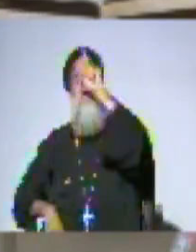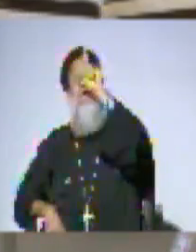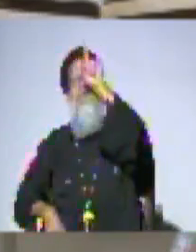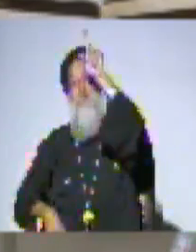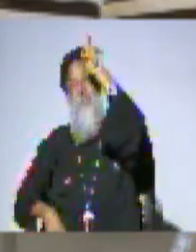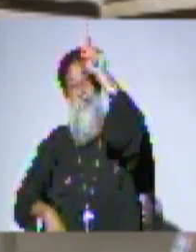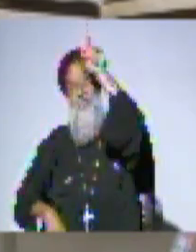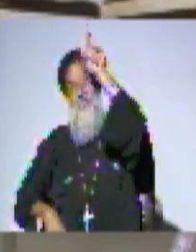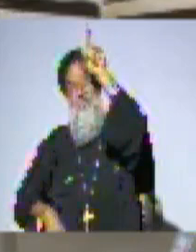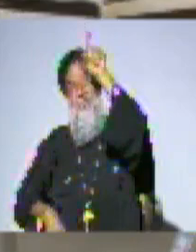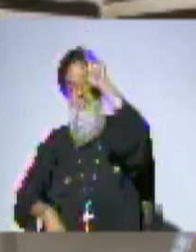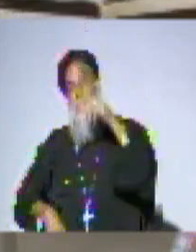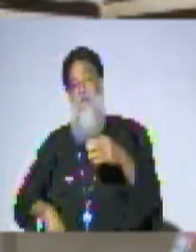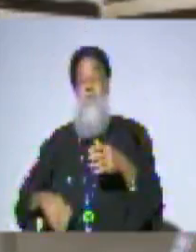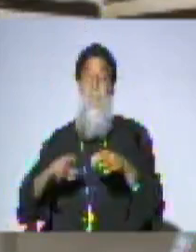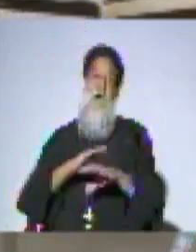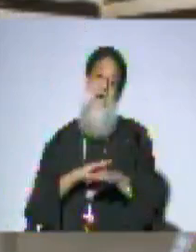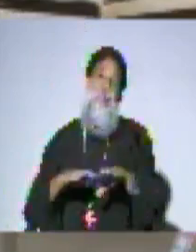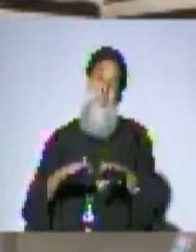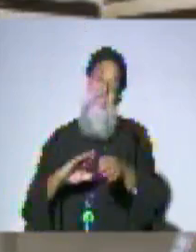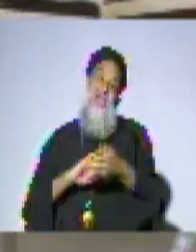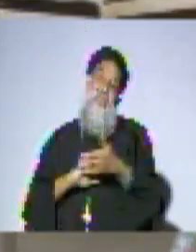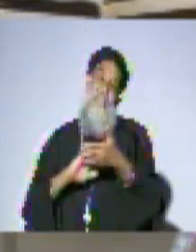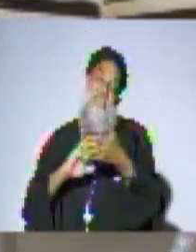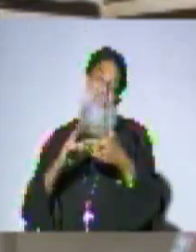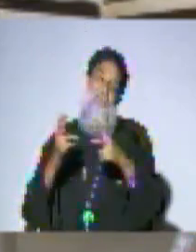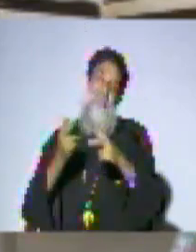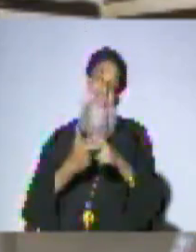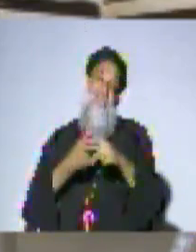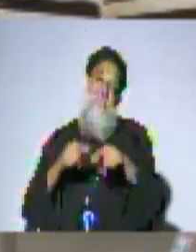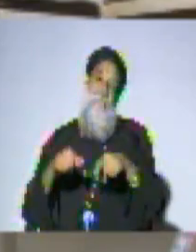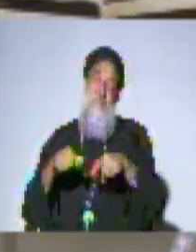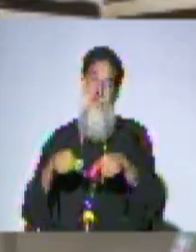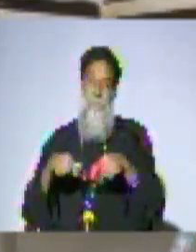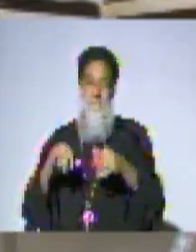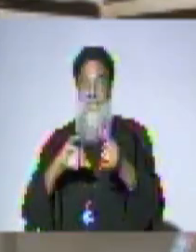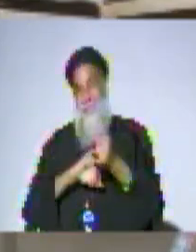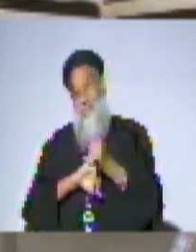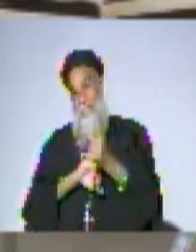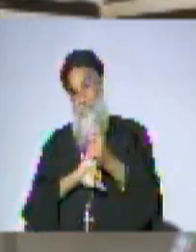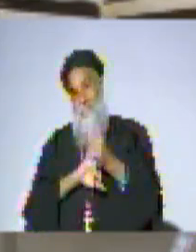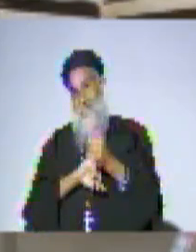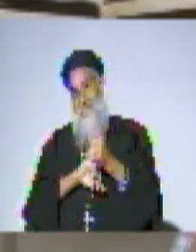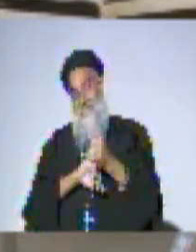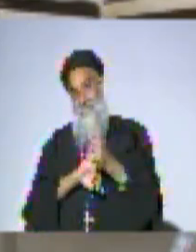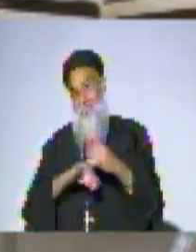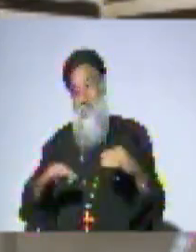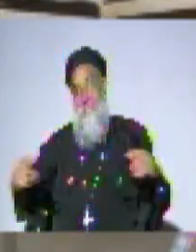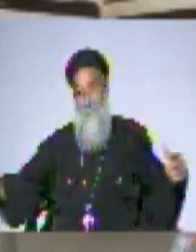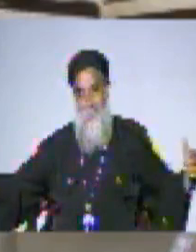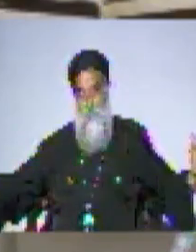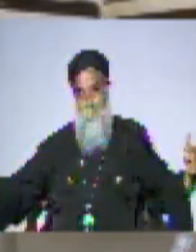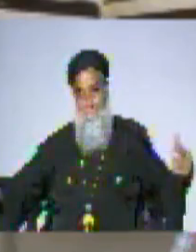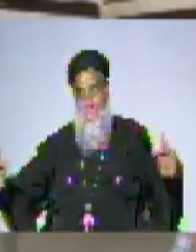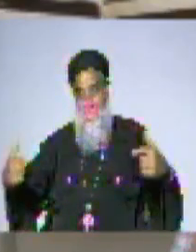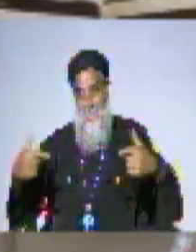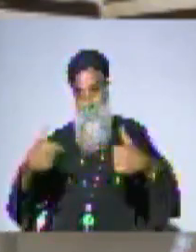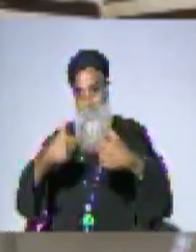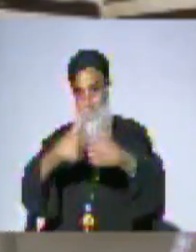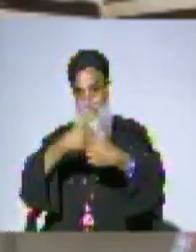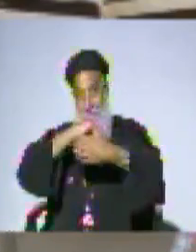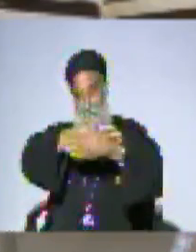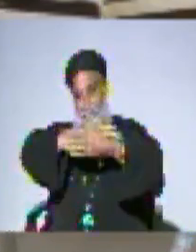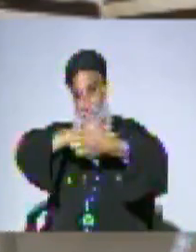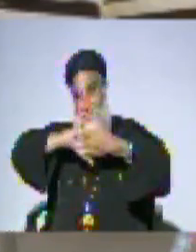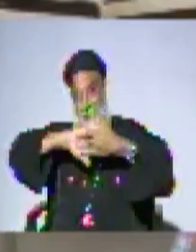السلام الارضي من صنع البشر. يعني لما اتنين يكونوا متخاصمين ويلتقوا مع حد يوفقهم